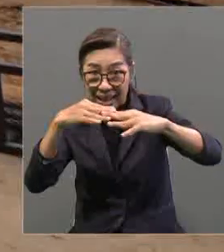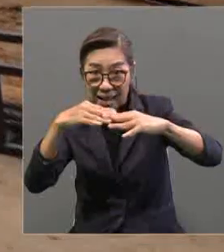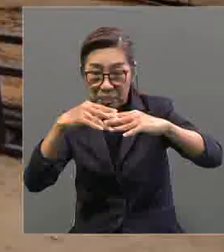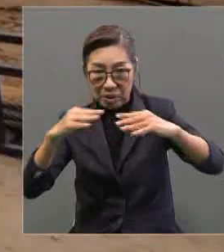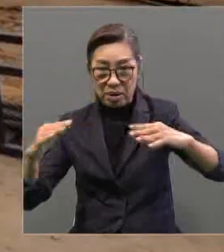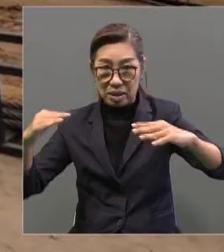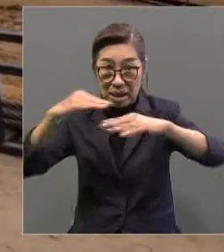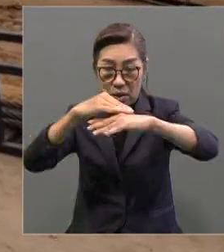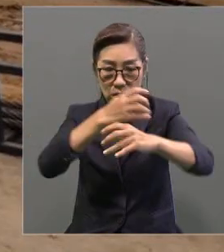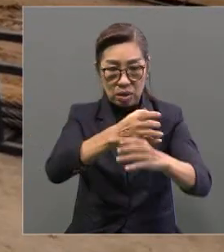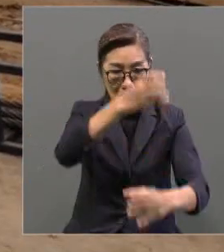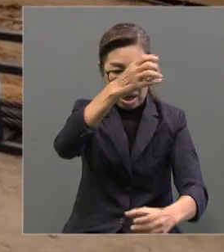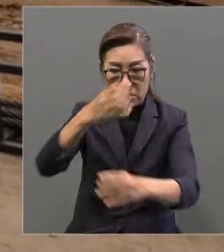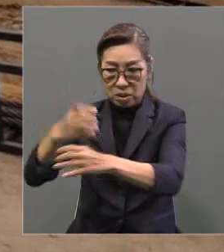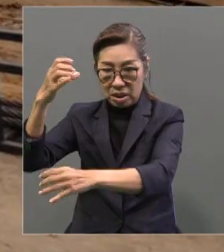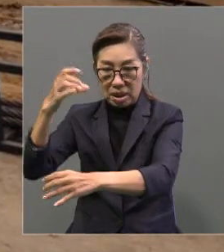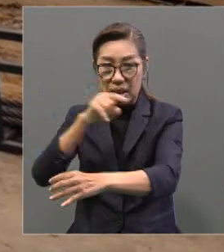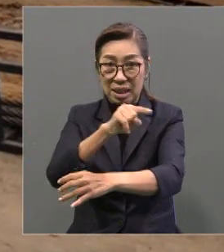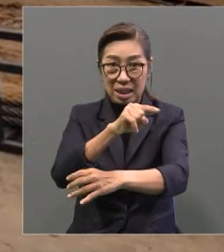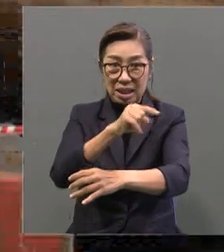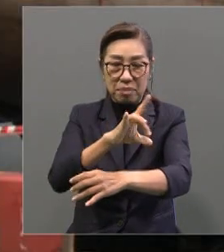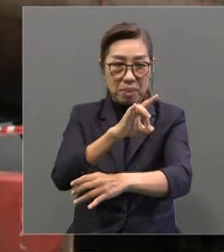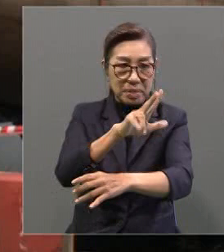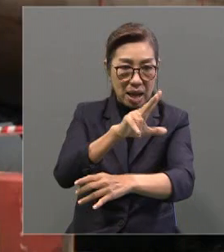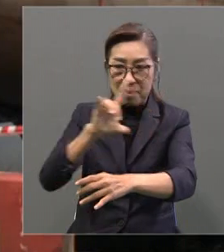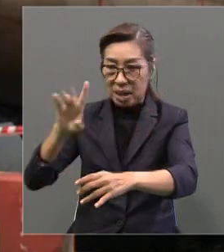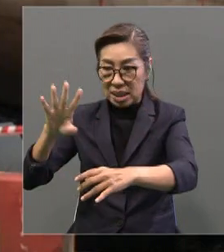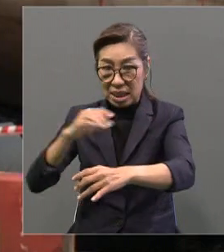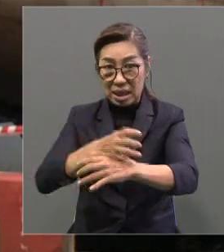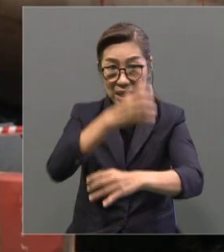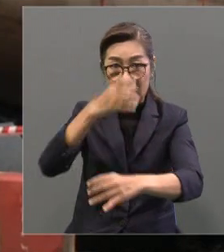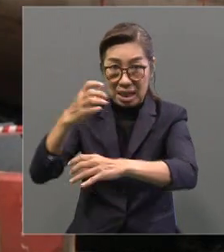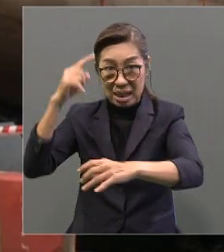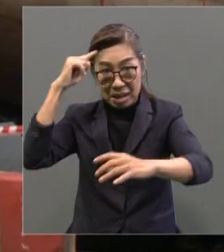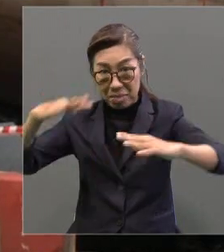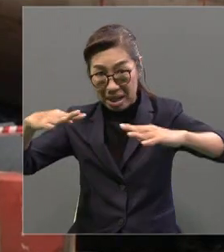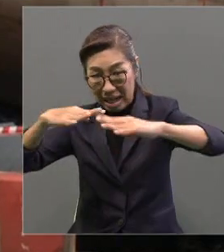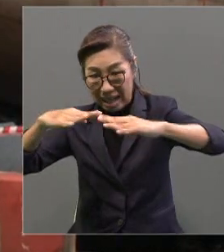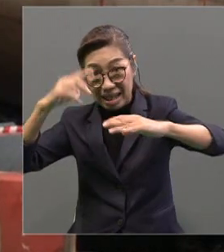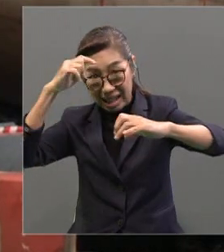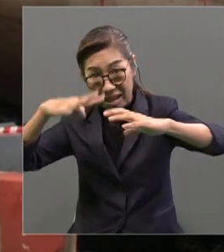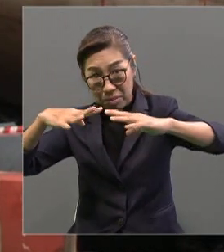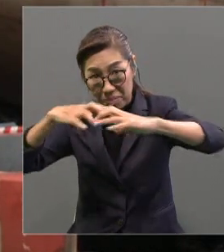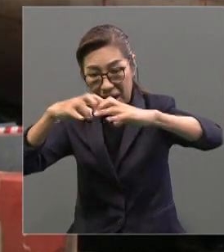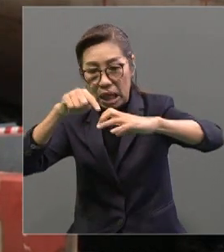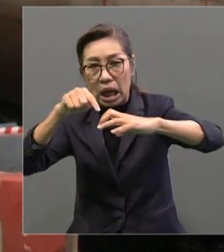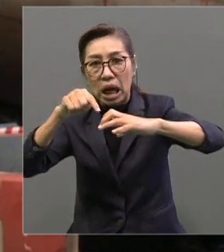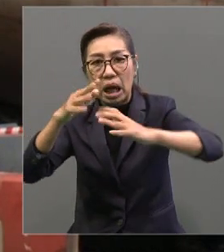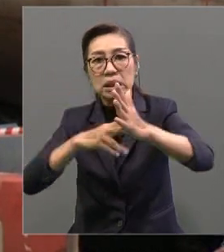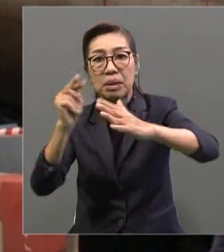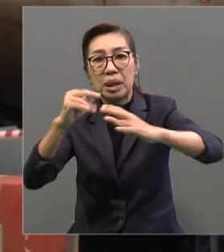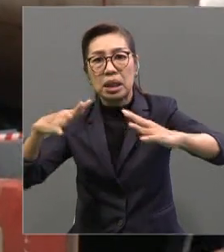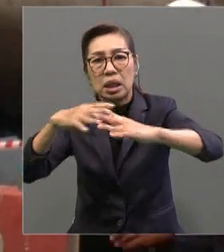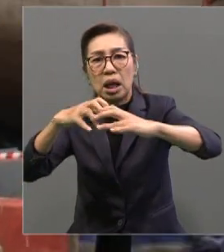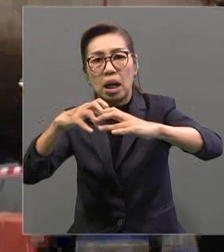ให้เสาทั้งสองไม่ว่าจะเป็นต้นที่83หรือ84เนี่ยมันถล่มลงมาด้วยเห็นไหมคะเมื่อสักครู่นี้ที่เป็นอยู่ด้านบนเขาเรียกว่าลอนเชอร์นั่นเอง